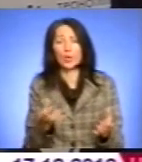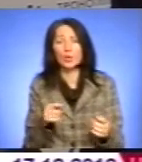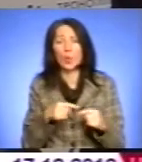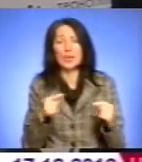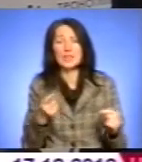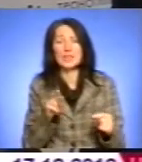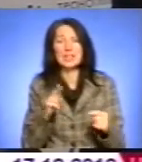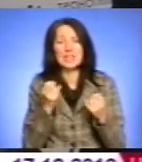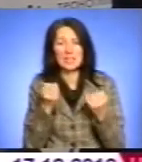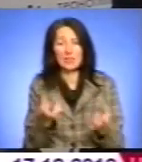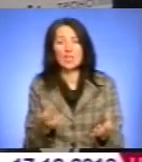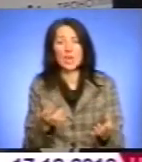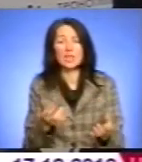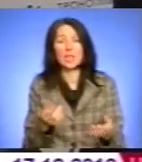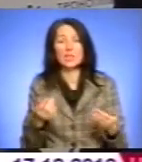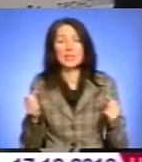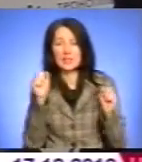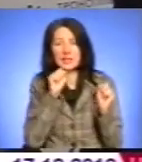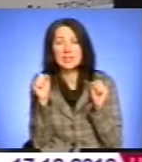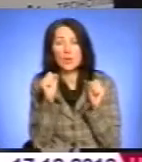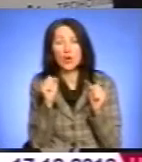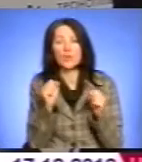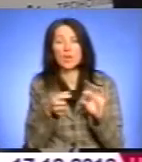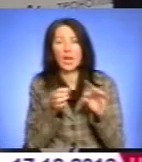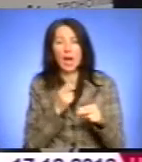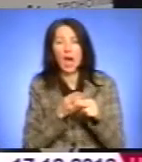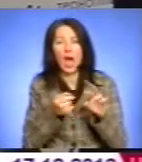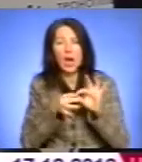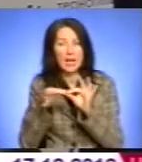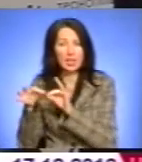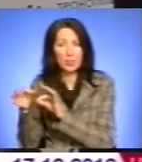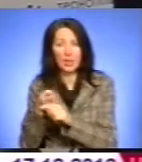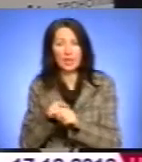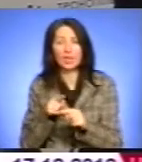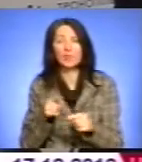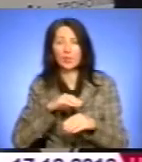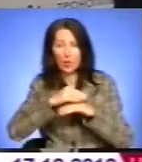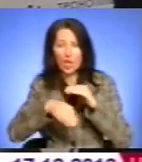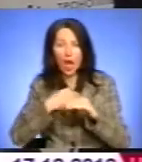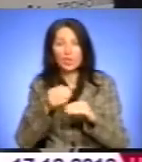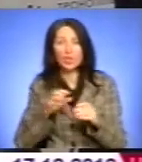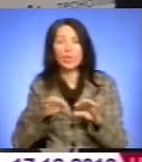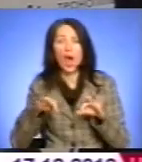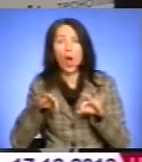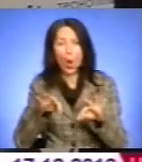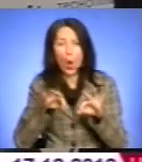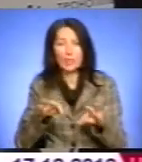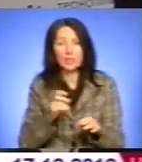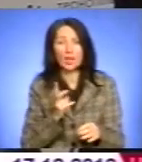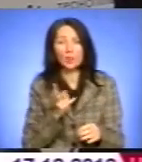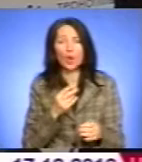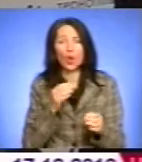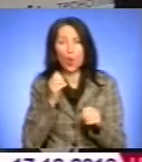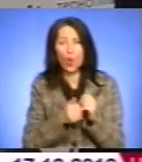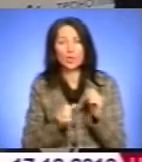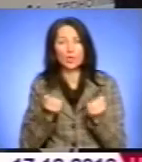зимові цепи, які надіваються на колеса. І повірте, якби хоча б кожен автомобіль був обладнаний, то